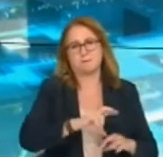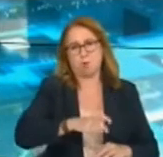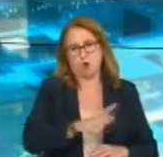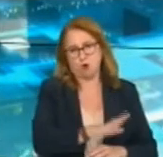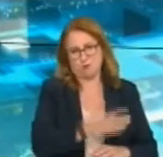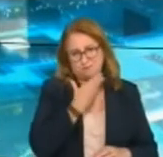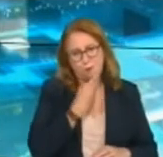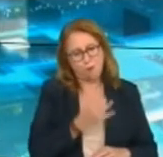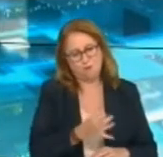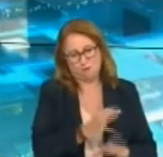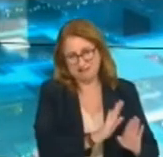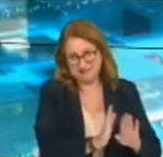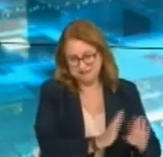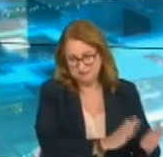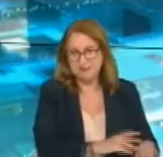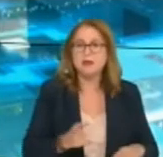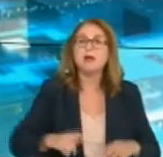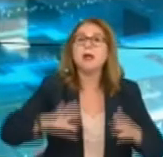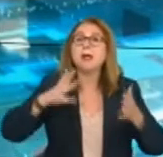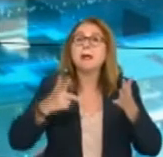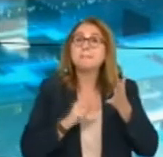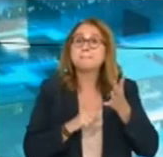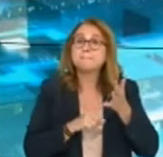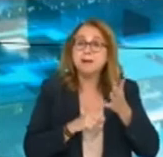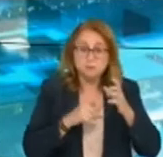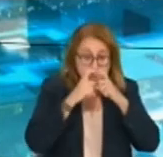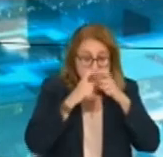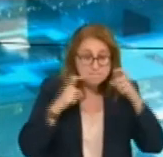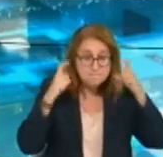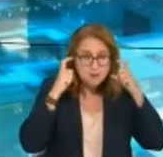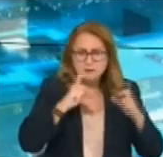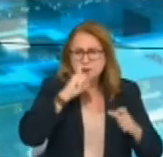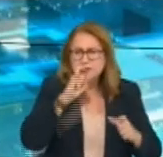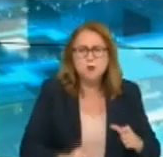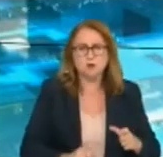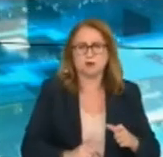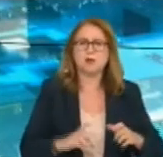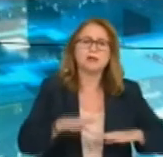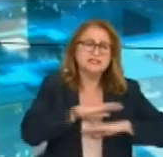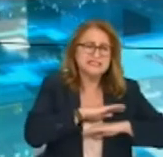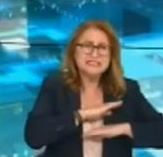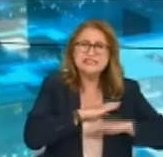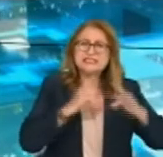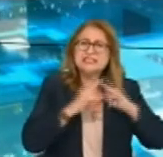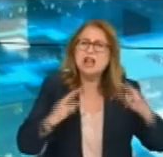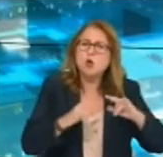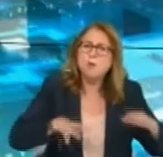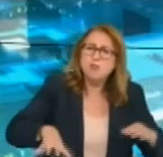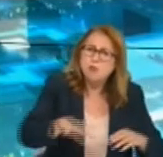μέτρο. Υποχρεωτική χρήση μάσκας σε χώρους υψηλού συγχρονισμού εντός στρατοπέδων και σε δομές κοινωνικής